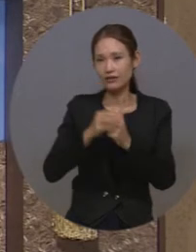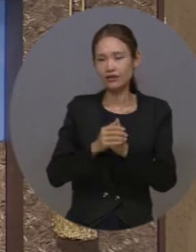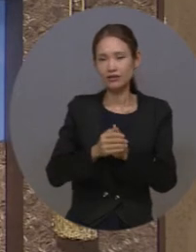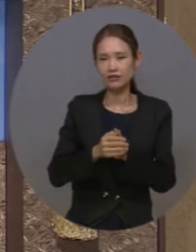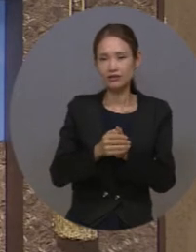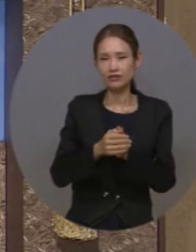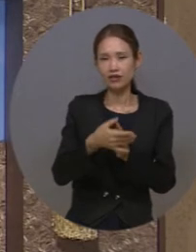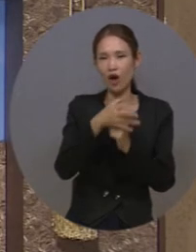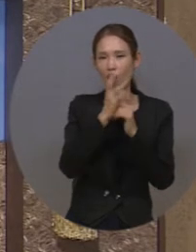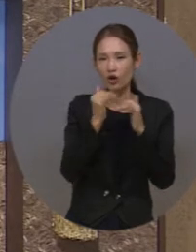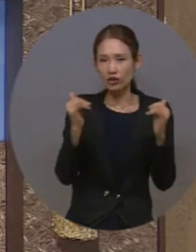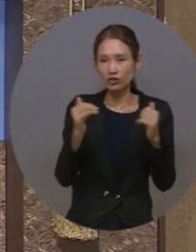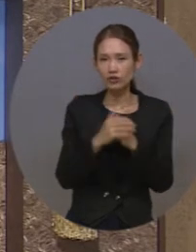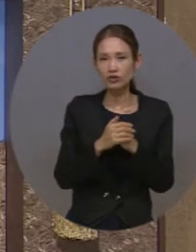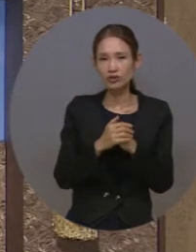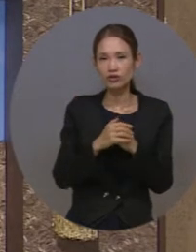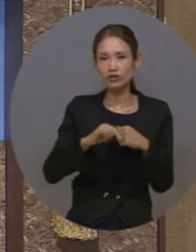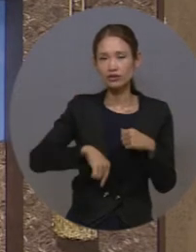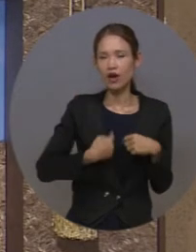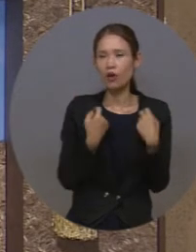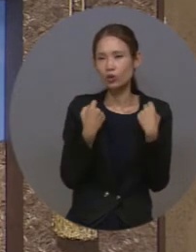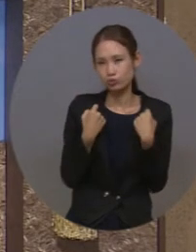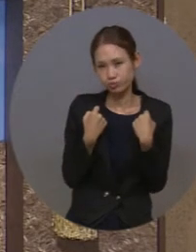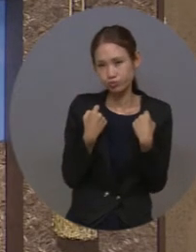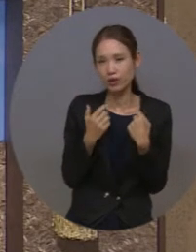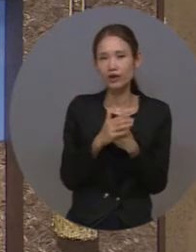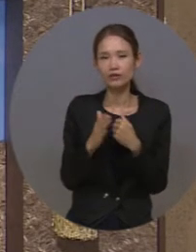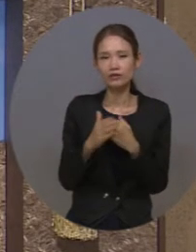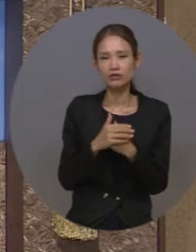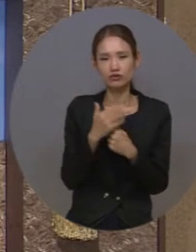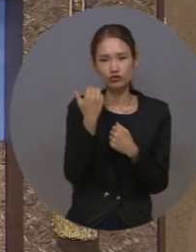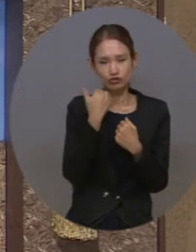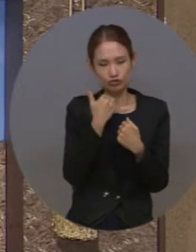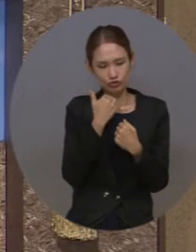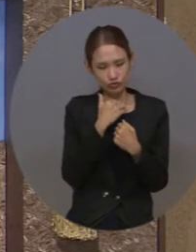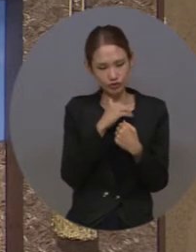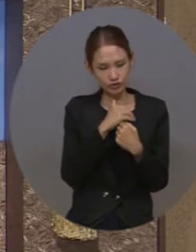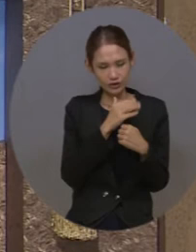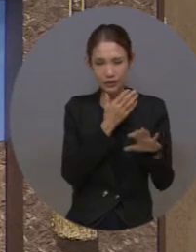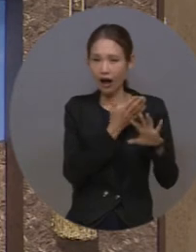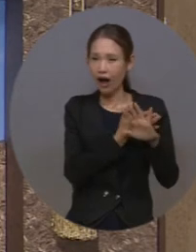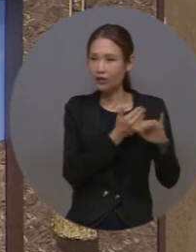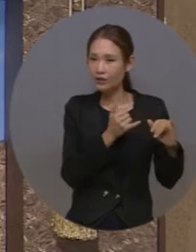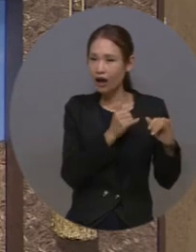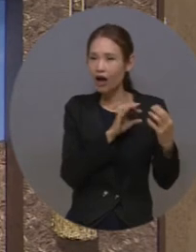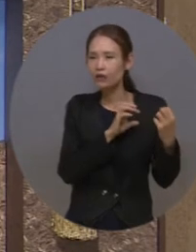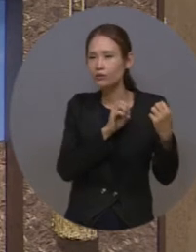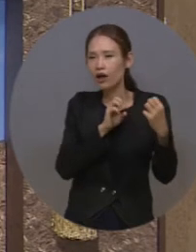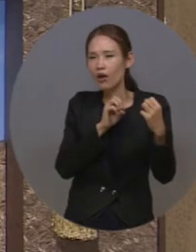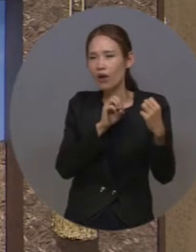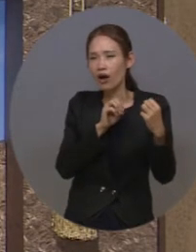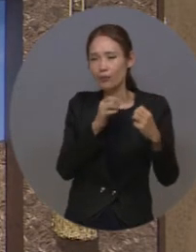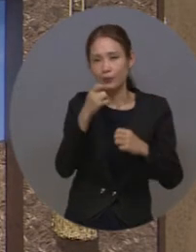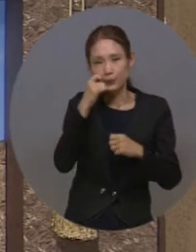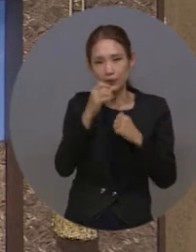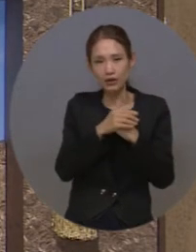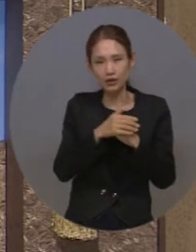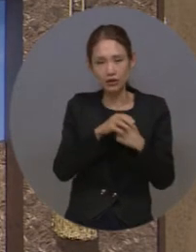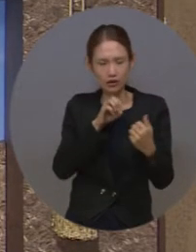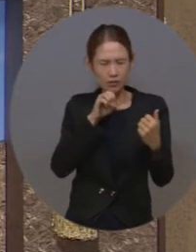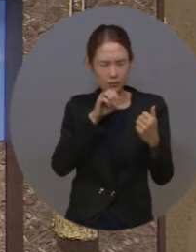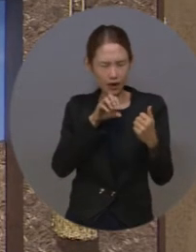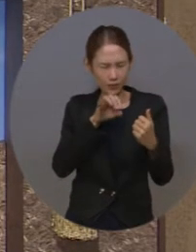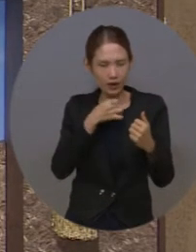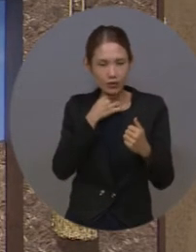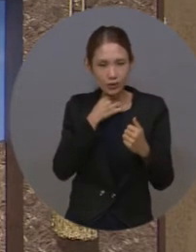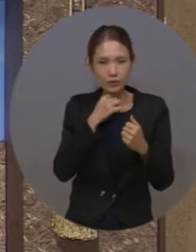그 혼자 있다 보니까 누구하고 이제 대화를 못 하다 보니까 누구 만나면 이렇게 말하고 싶은 게